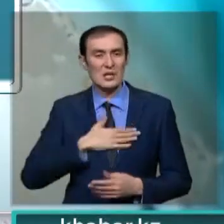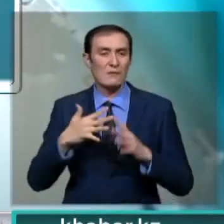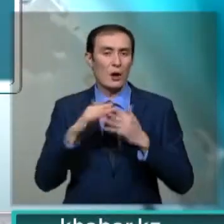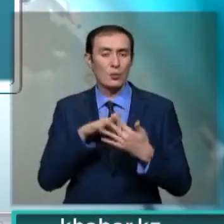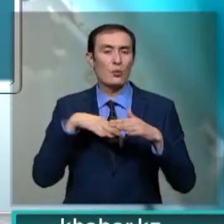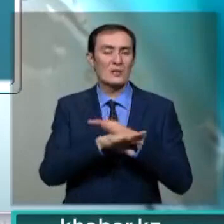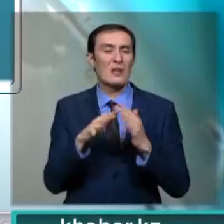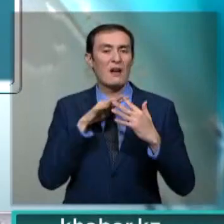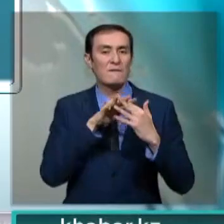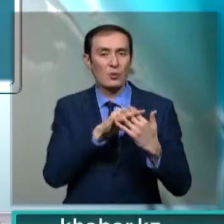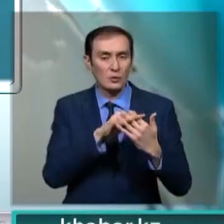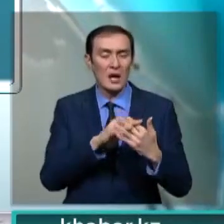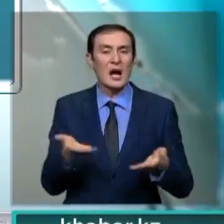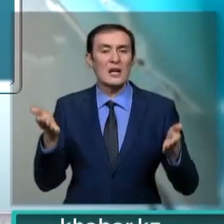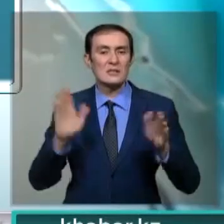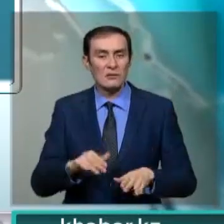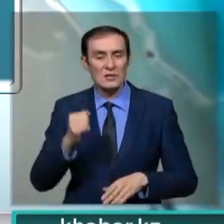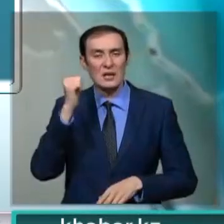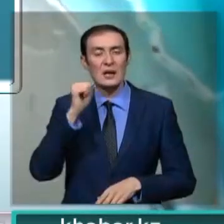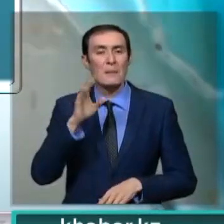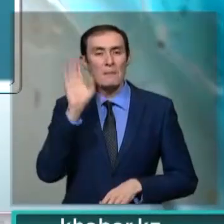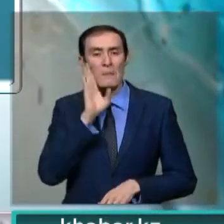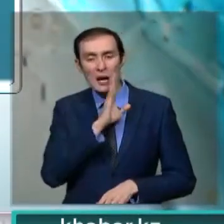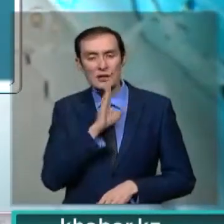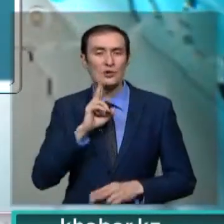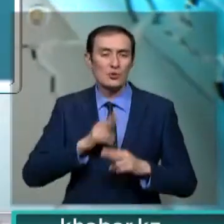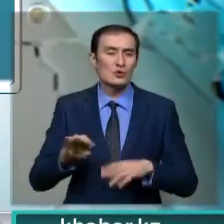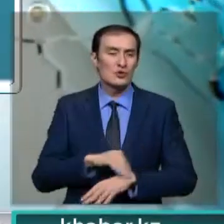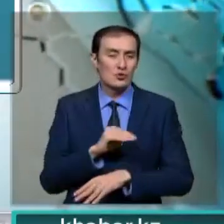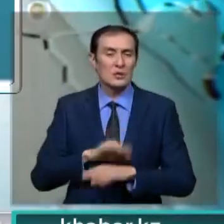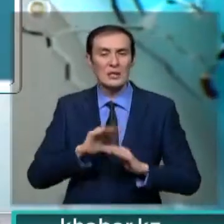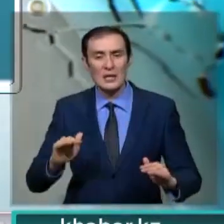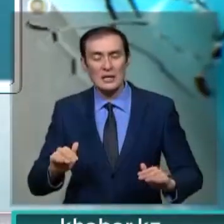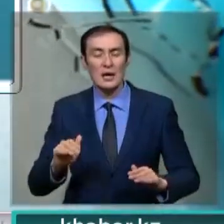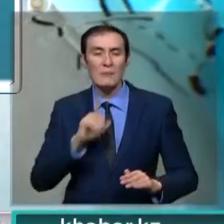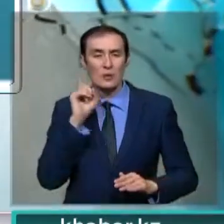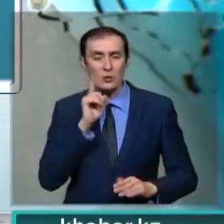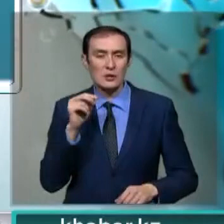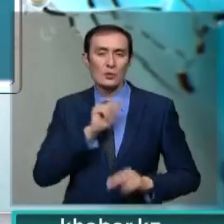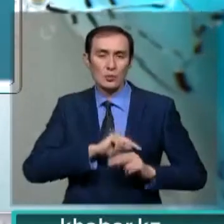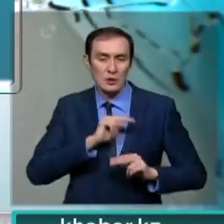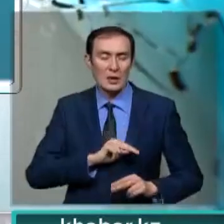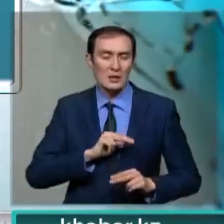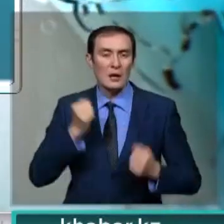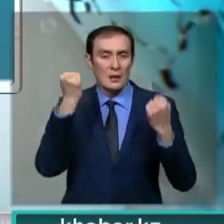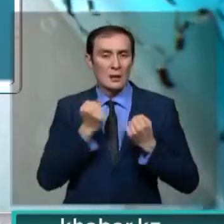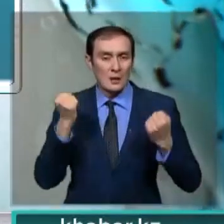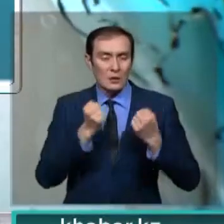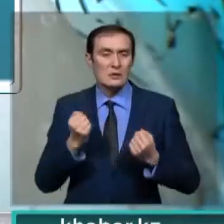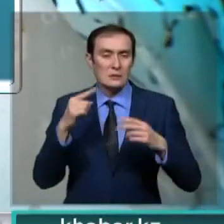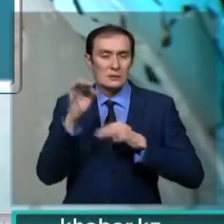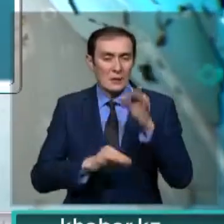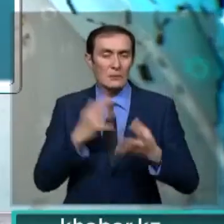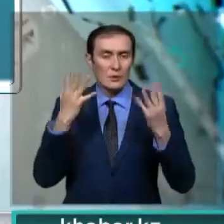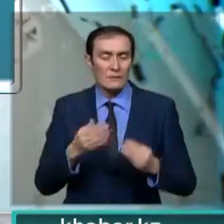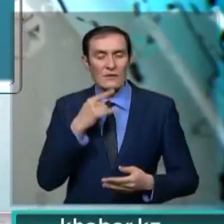уходили на фронт оставшиеся за старших матери сестры жены и дети подростки трудились не покладая рук и если я в